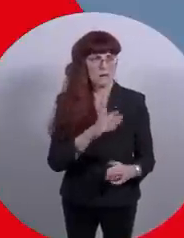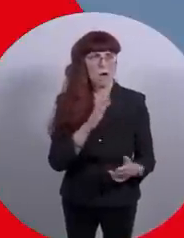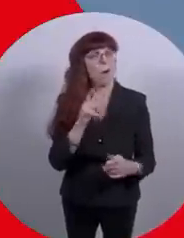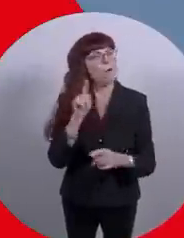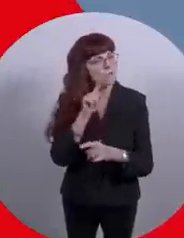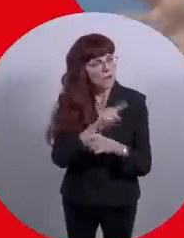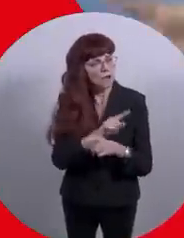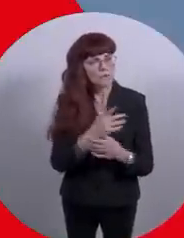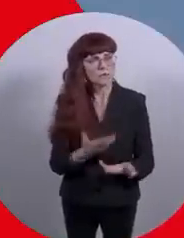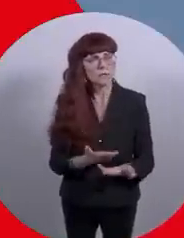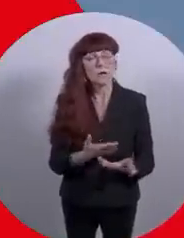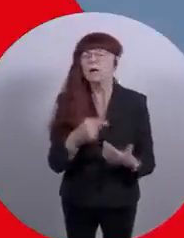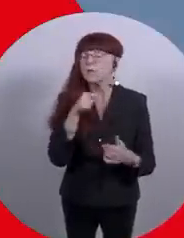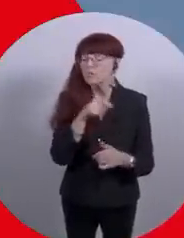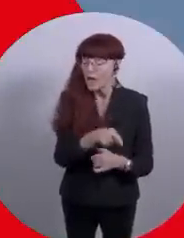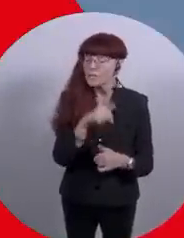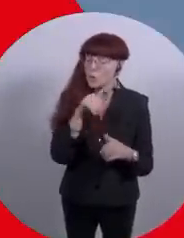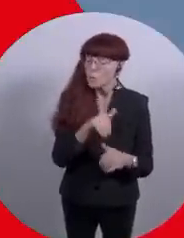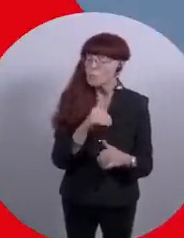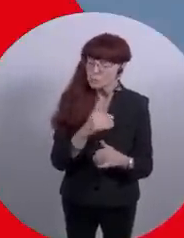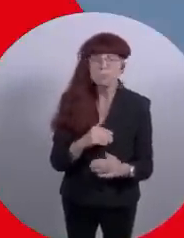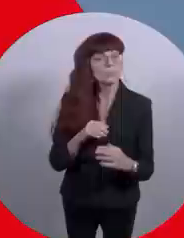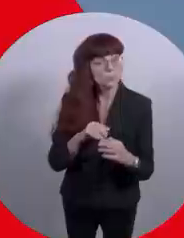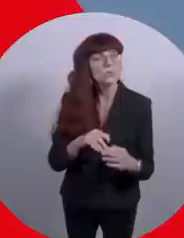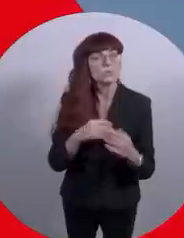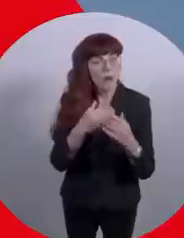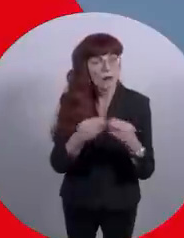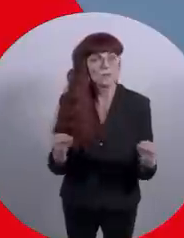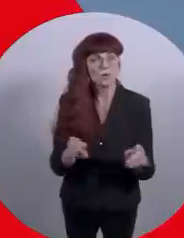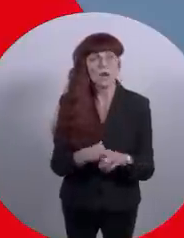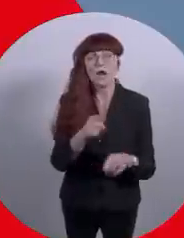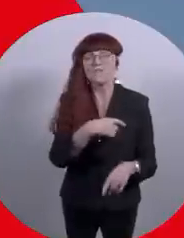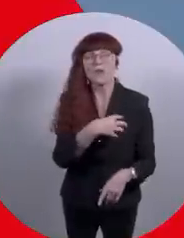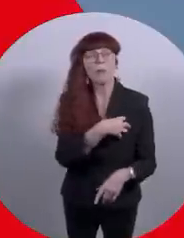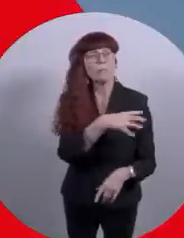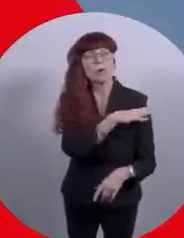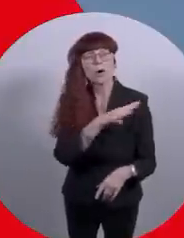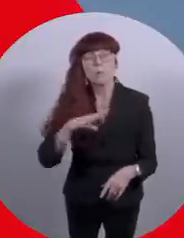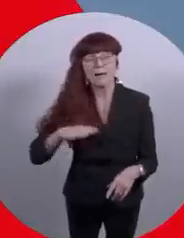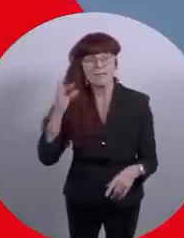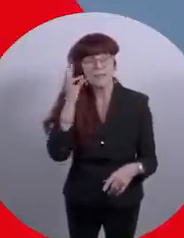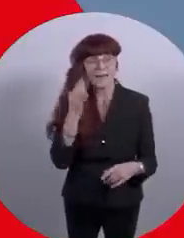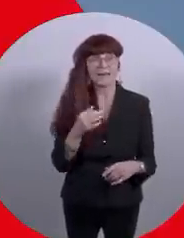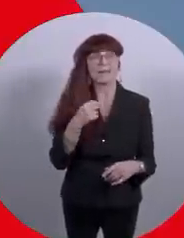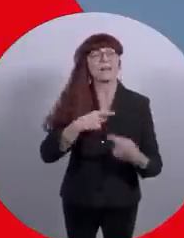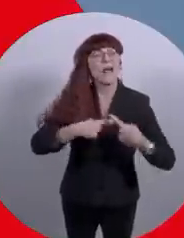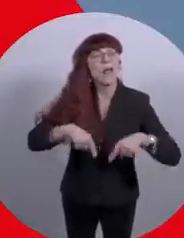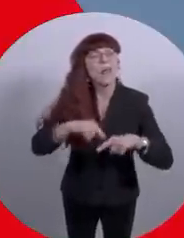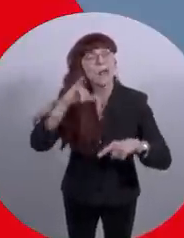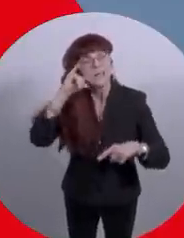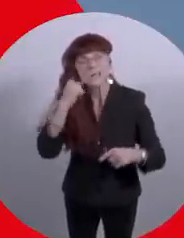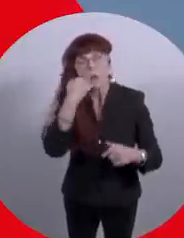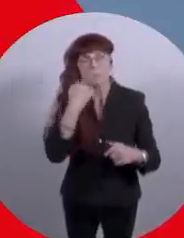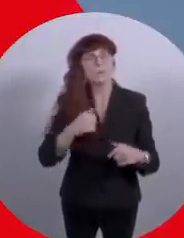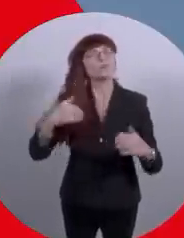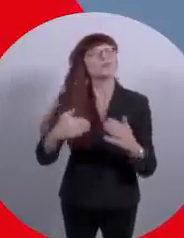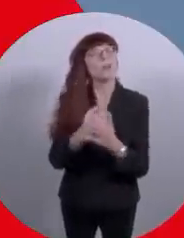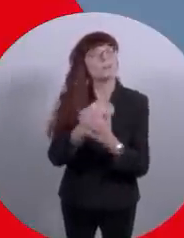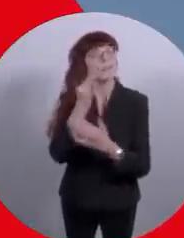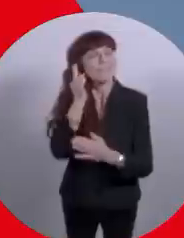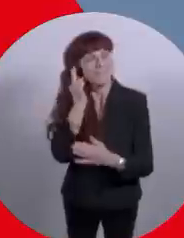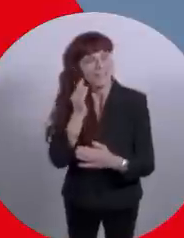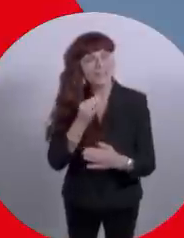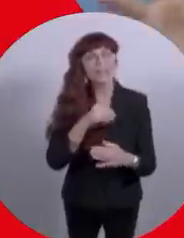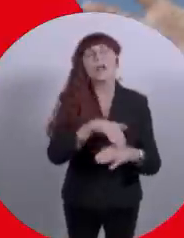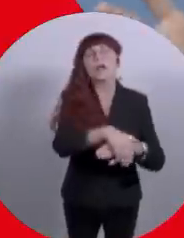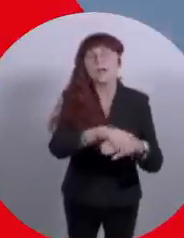gerecht werden und liebe Genossinnen wir sind viele wir sind BürgermeisterInnen wir sind Landeshauptmann stellenvertreterinnen Kommunalpolitikerinnen und